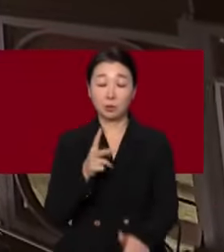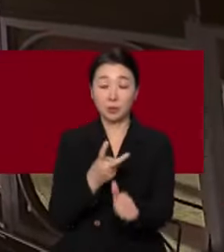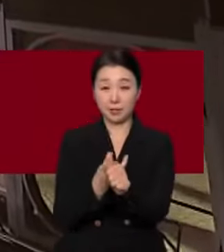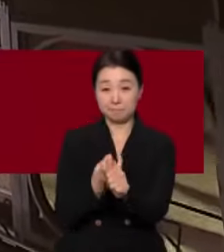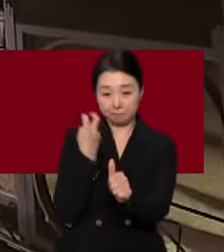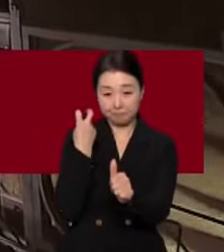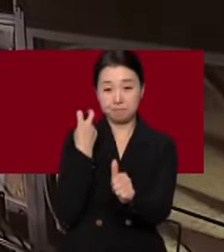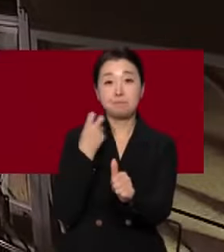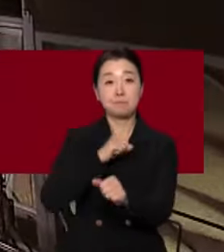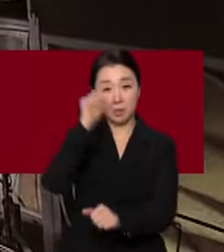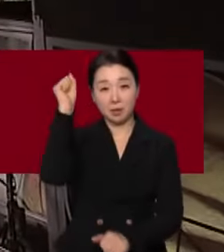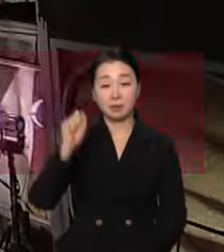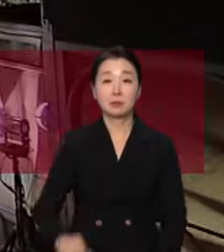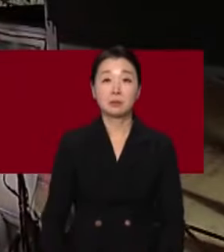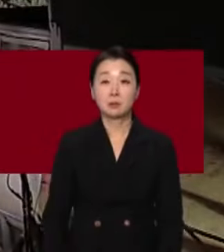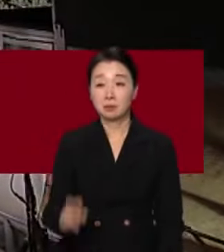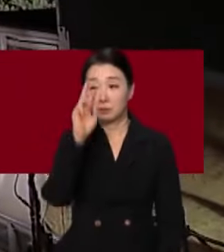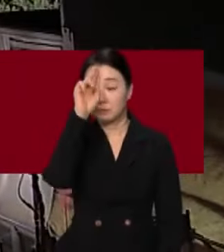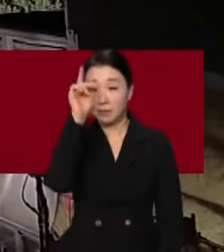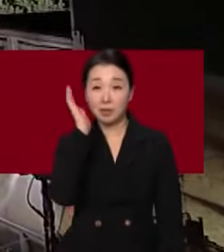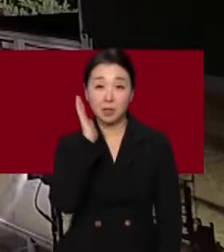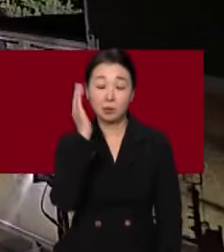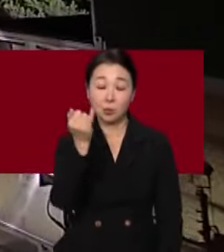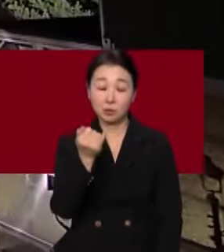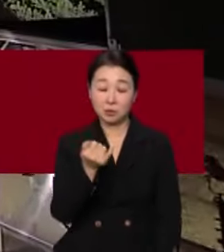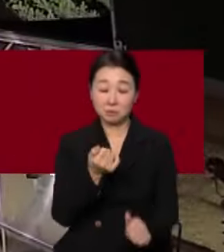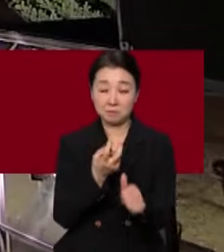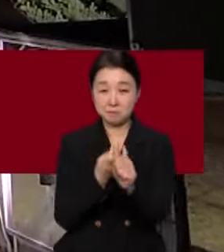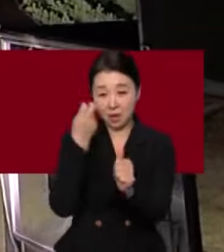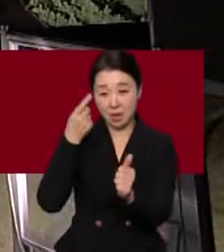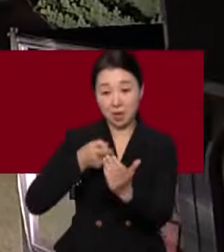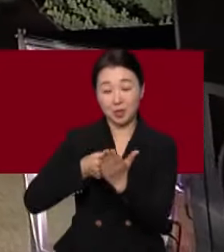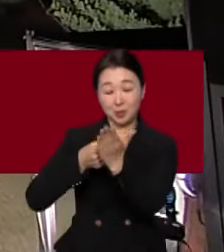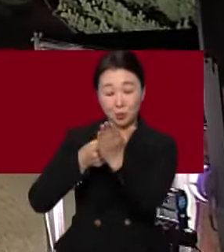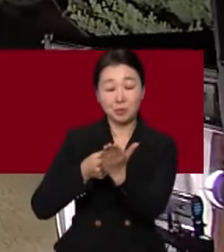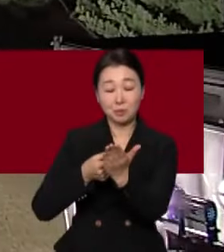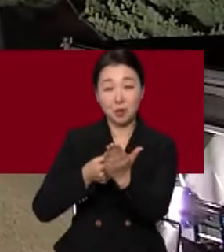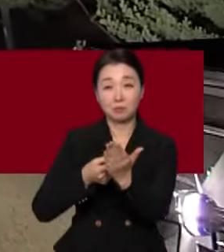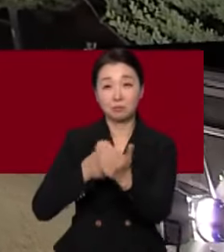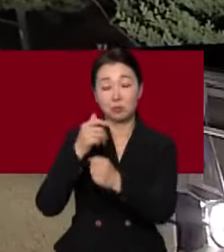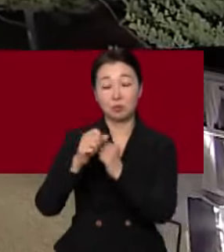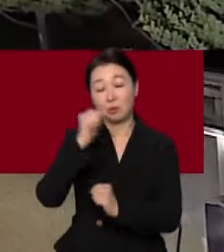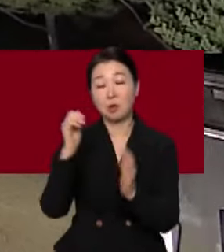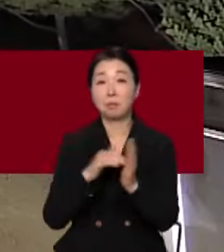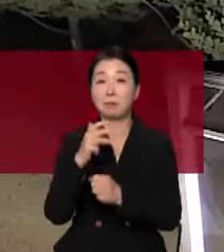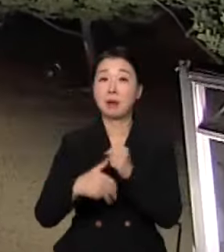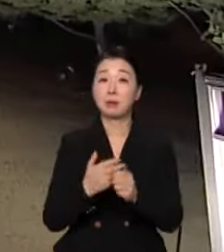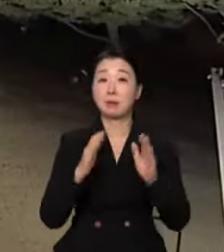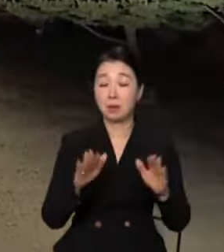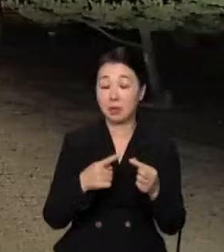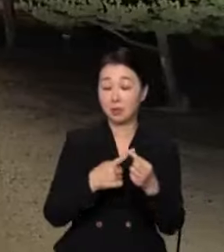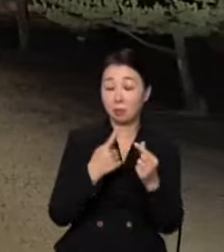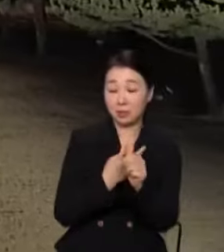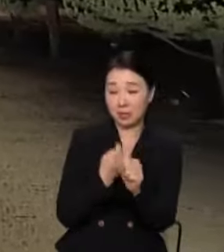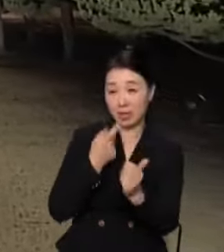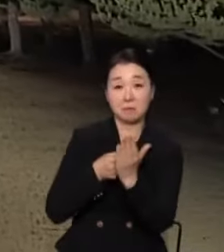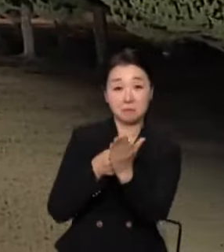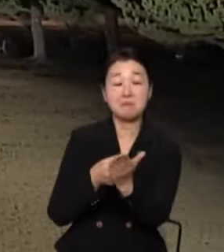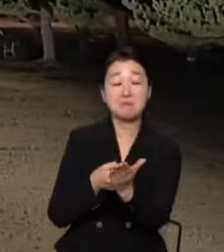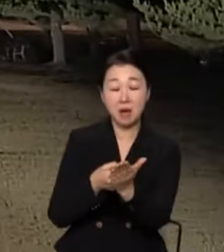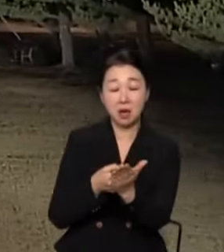문턱을 넘었습니다. 박근혜 전 대통령 탄핵소추안이 국회를 통과한 지 약 8년 만이고 지난주 첫 번째 탄핵소추안이